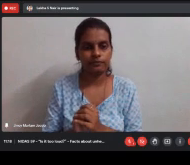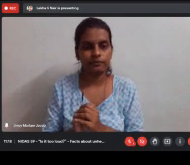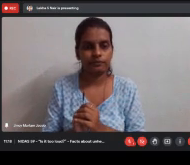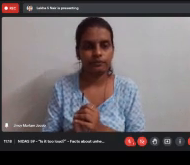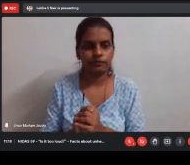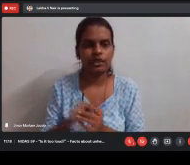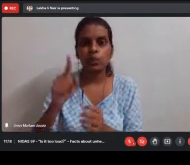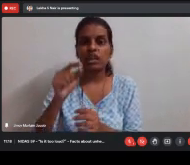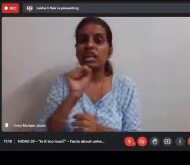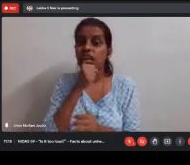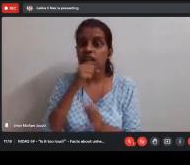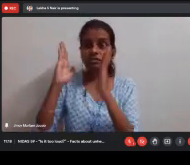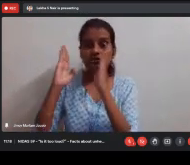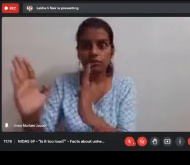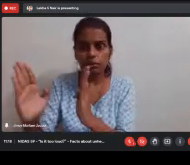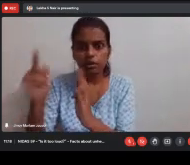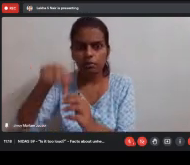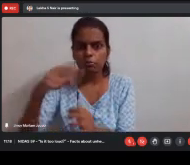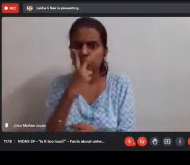നഷ്ടത്തിലേക്ക് പോകുന്നുണ്ട്. അതിലും 50% പേരും